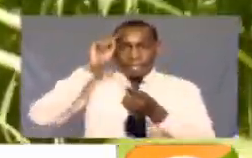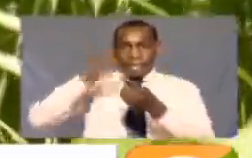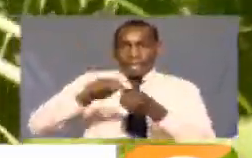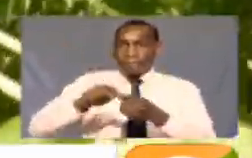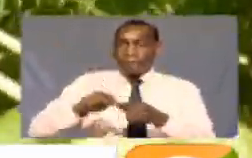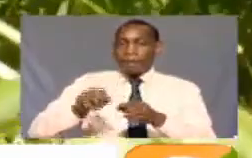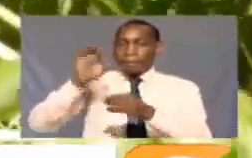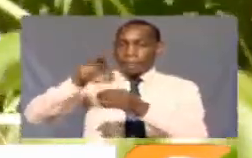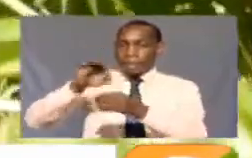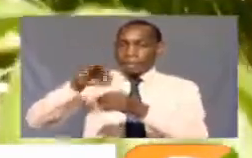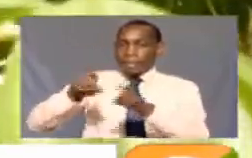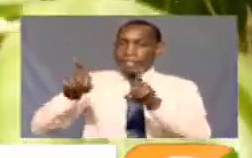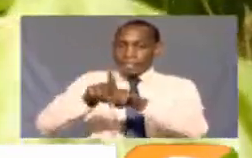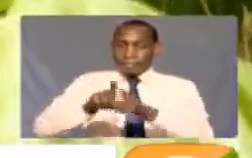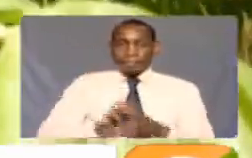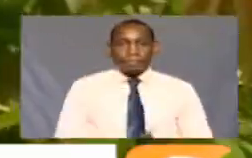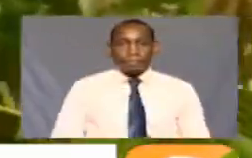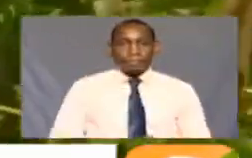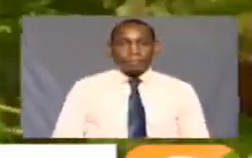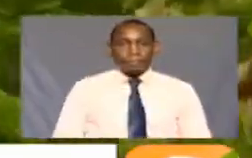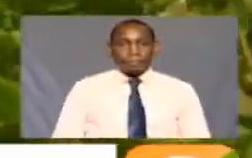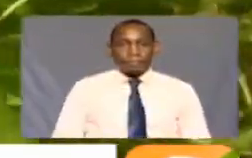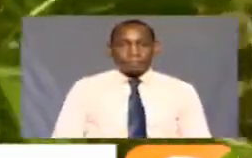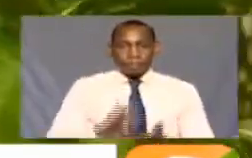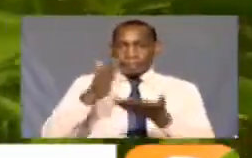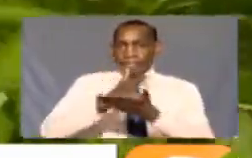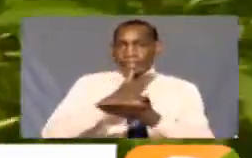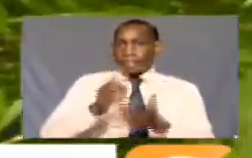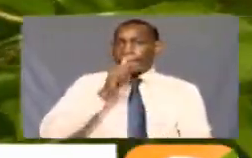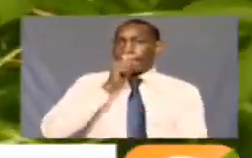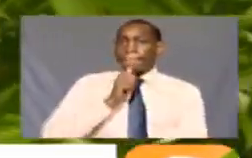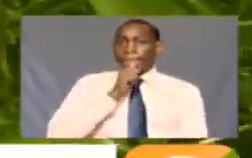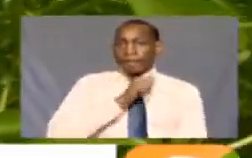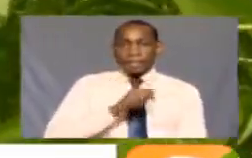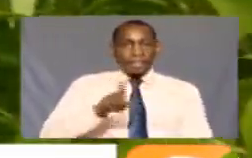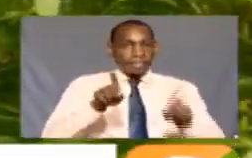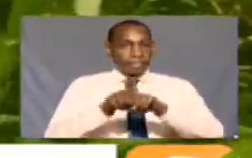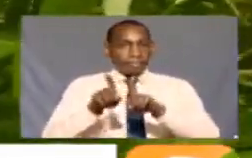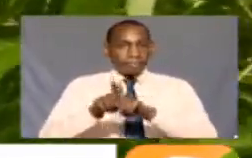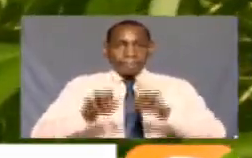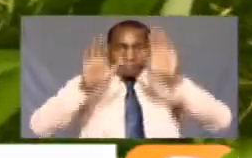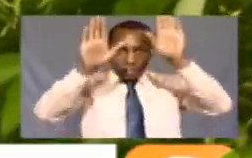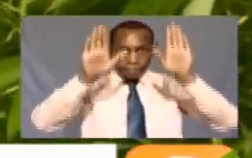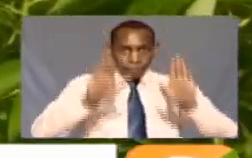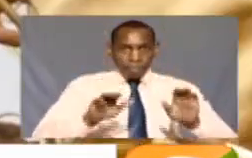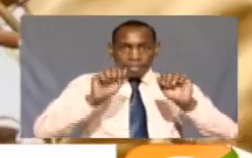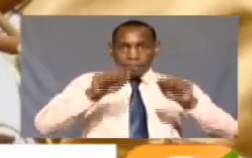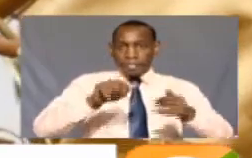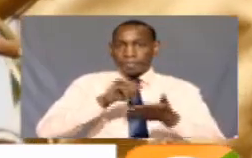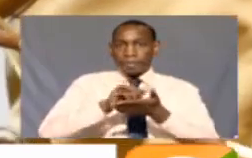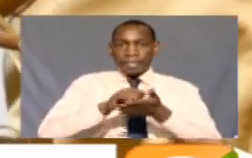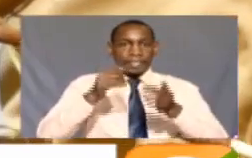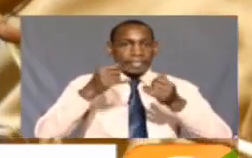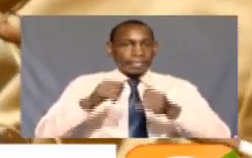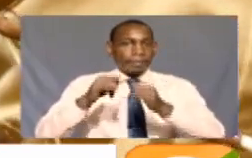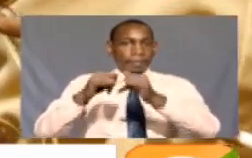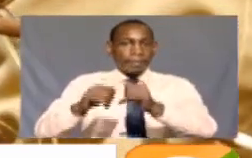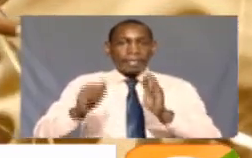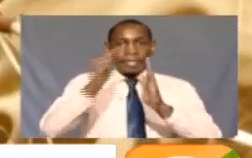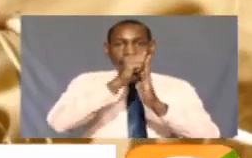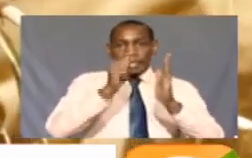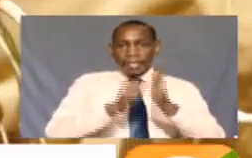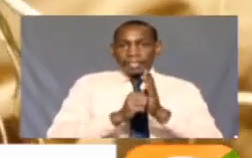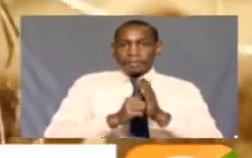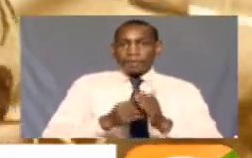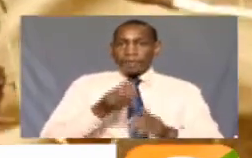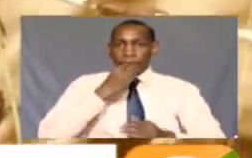kujitosa katika kilimo hiki. Sekta ya kibinafsi imetajwa kuwa kigezo muhimu ili kuhakikisha utekelezwaji wa ajenda ya lishe